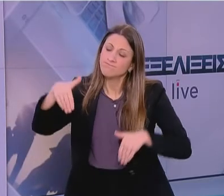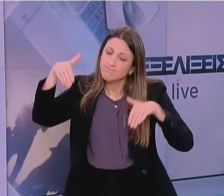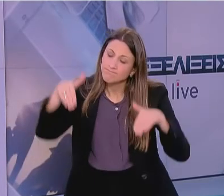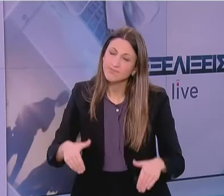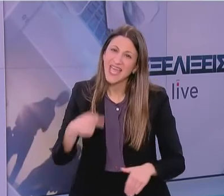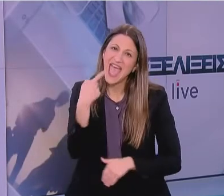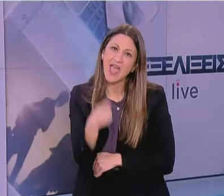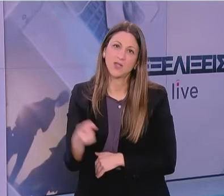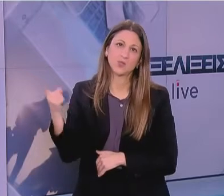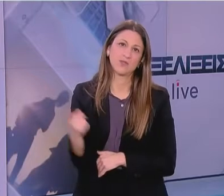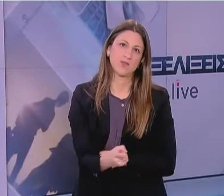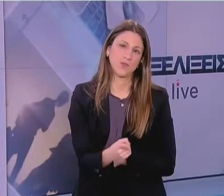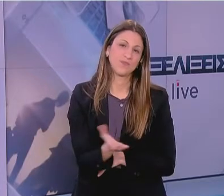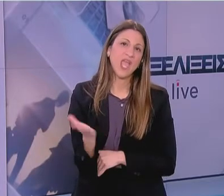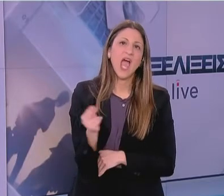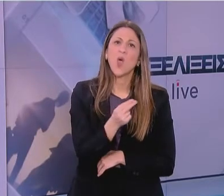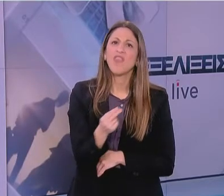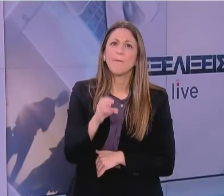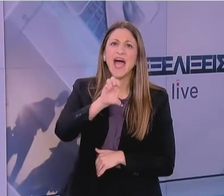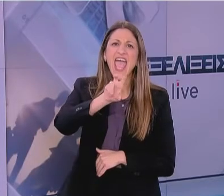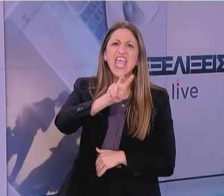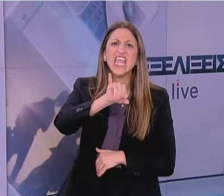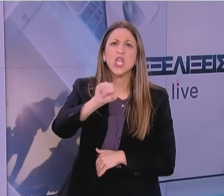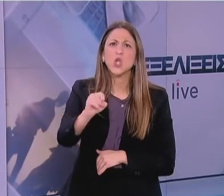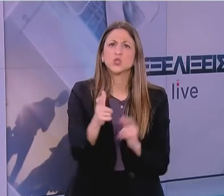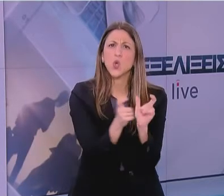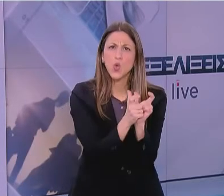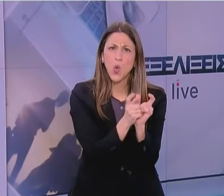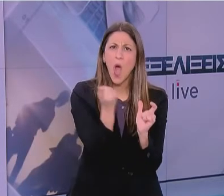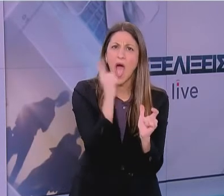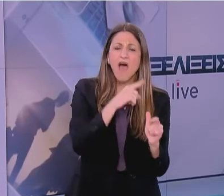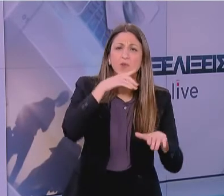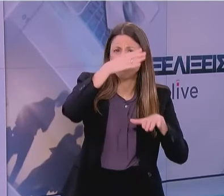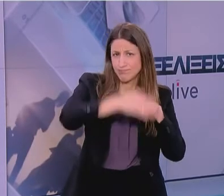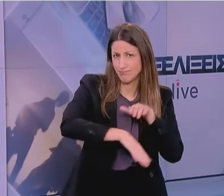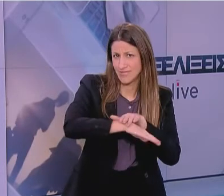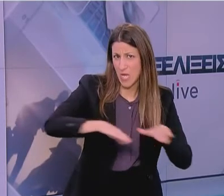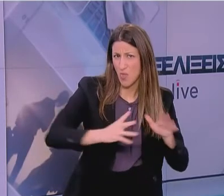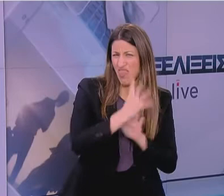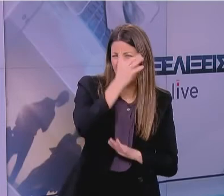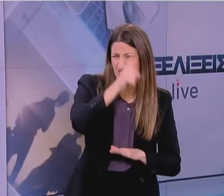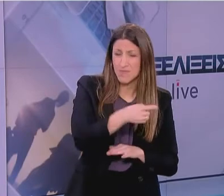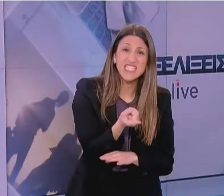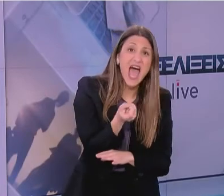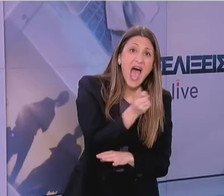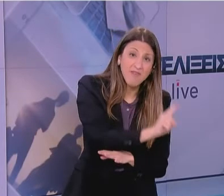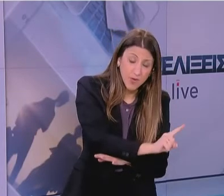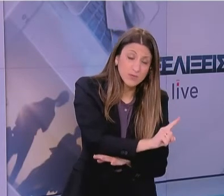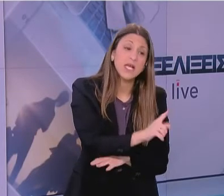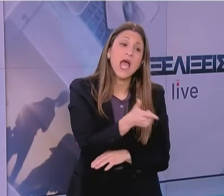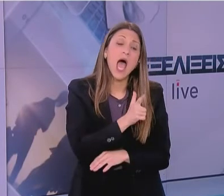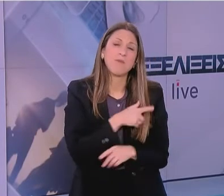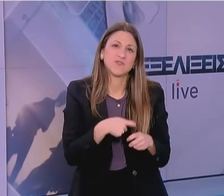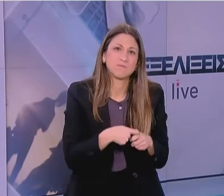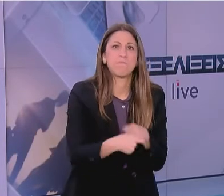στόχο. Όσον αφορά στο χωριό Εχήνος, όπου η καραντίνα επρόκειτο να λήξει αύριο, θα ήθελα να σας ενημερώσω ότι αποφασίσαμε